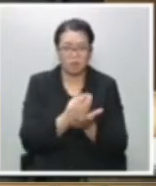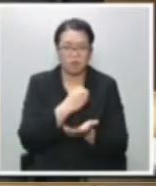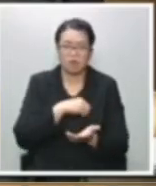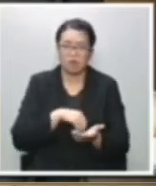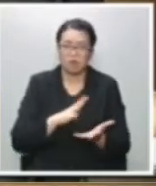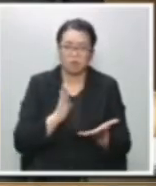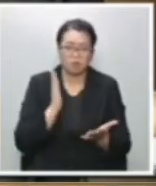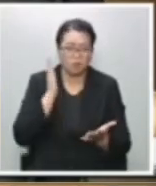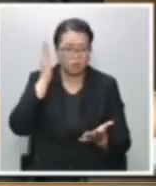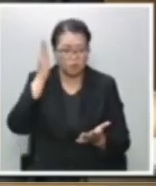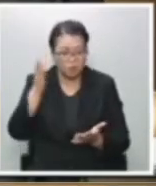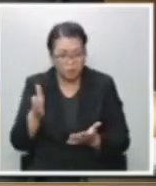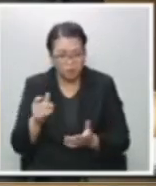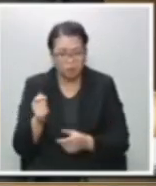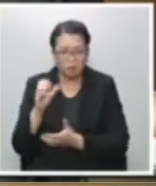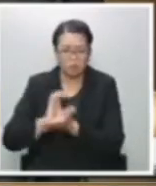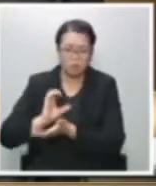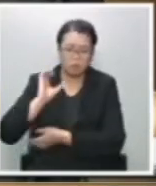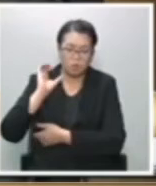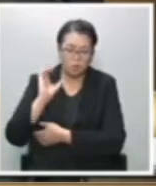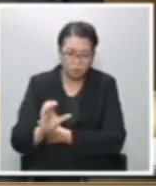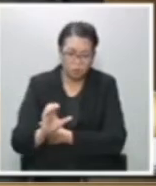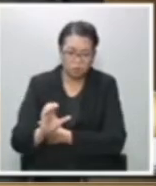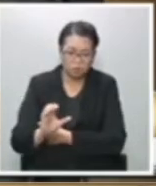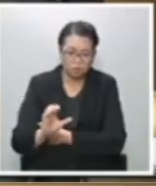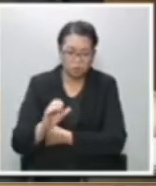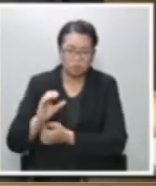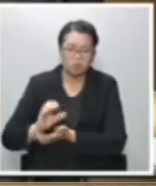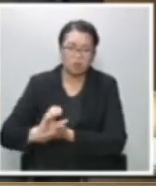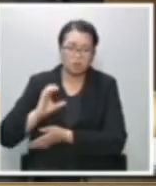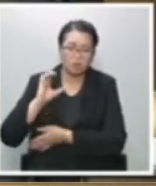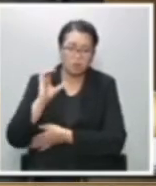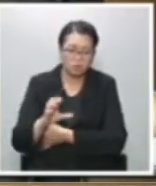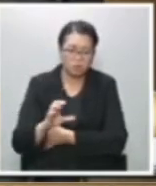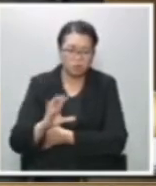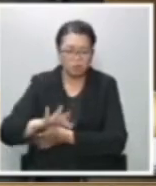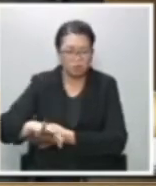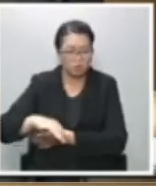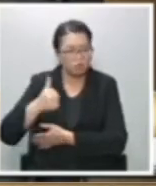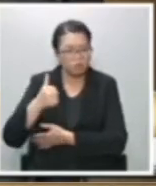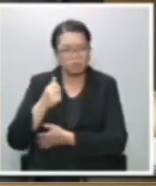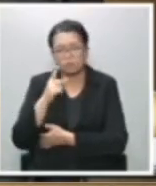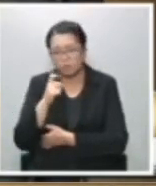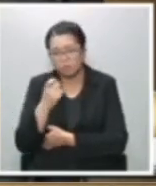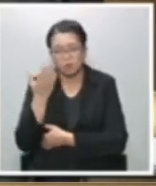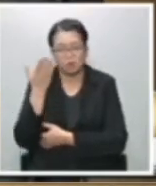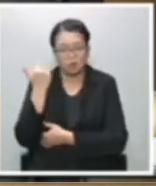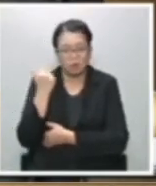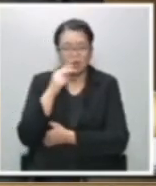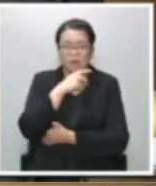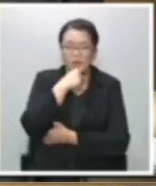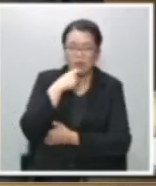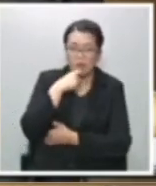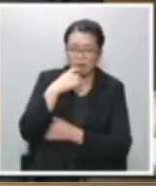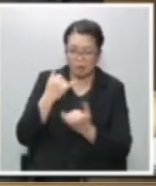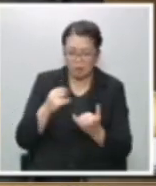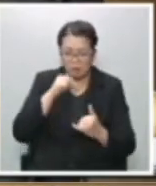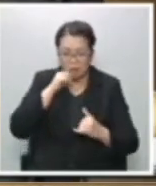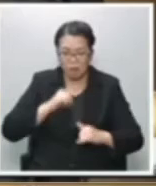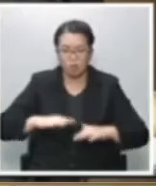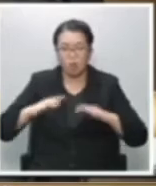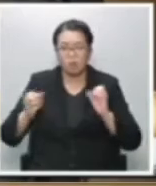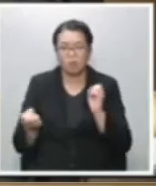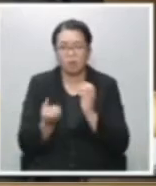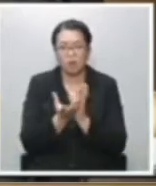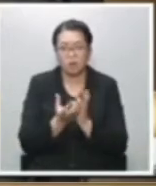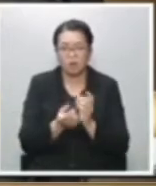ไม่ว่าช่วงหนึ่งโดนน้ำท่วมอีกช่วงหนึ่งมาโดนแล้งนะครับในเรื่องนี้ทางรัฐบาลเนี่ยกำลังพิจารณ